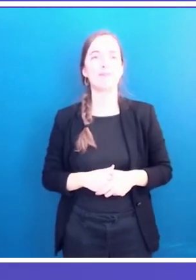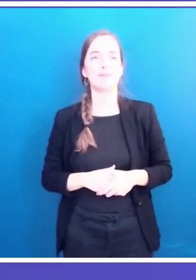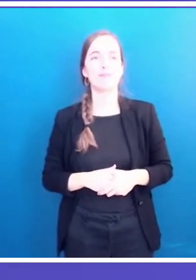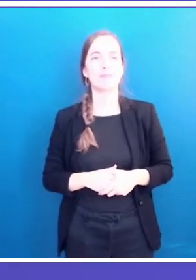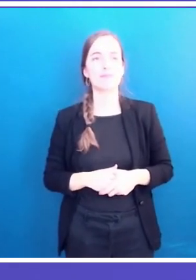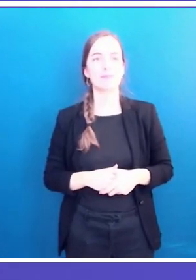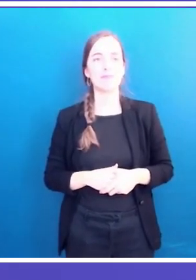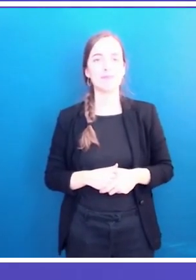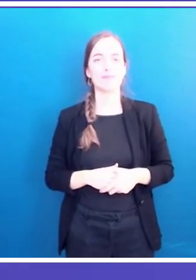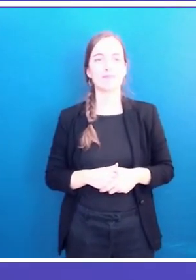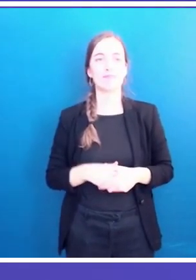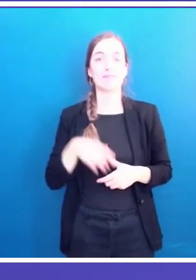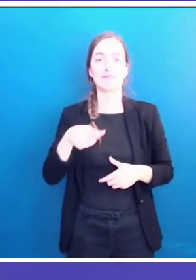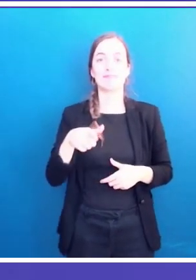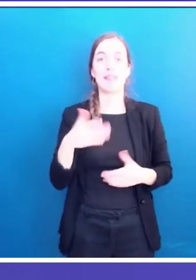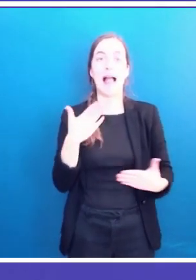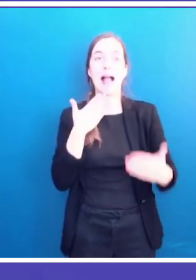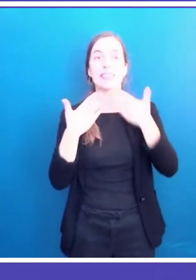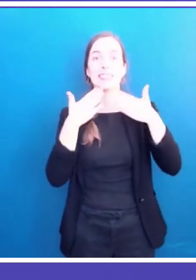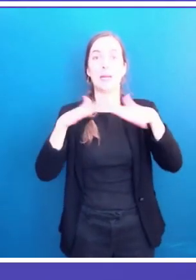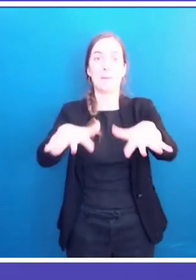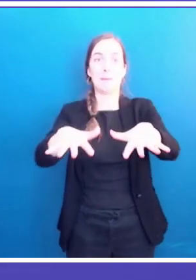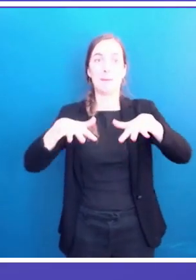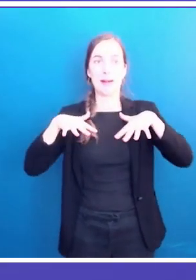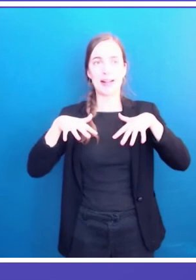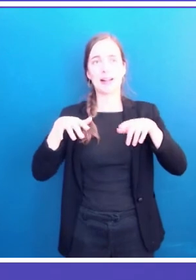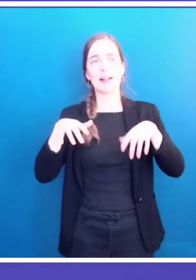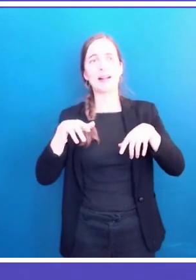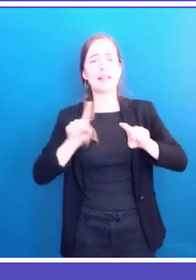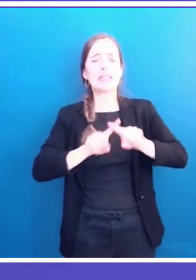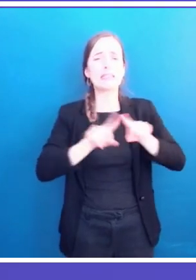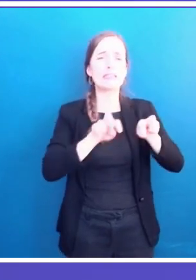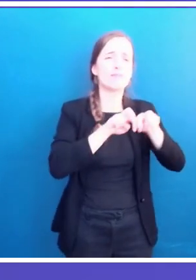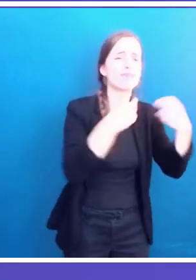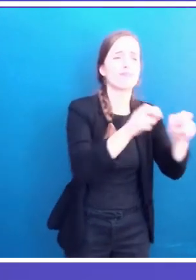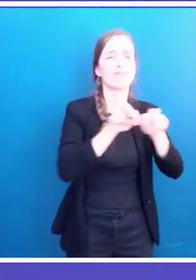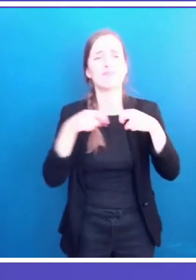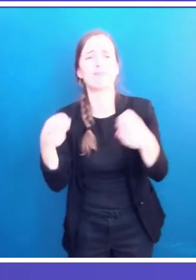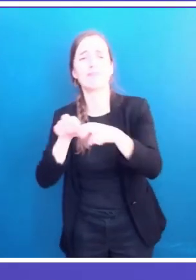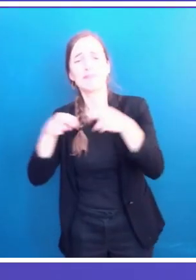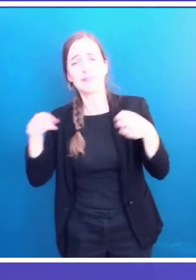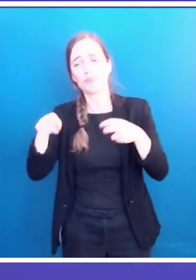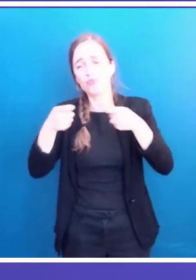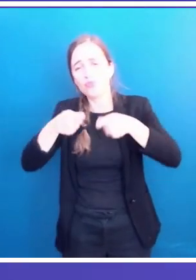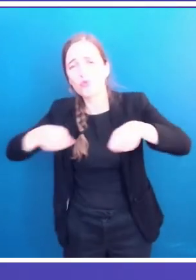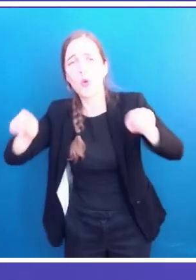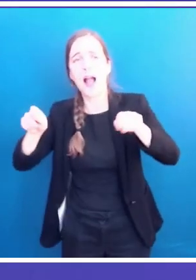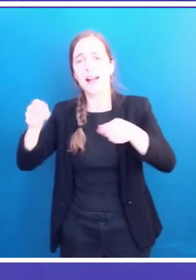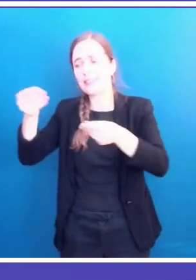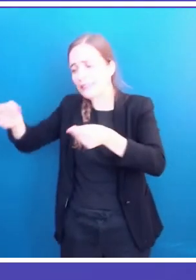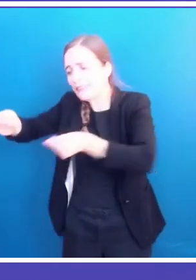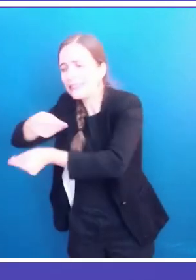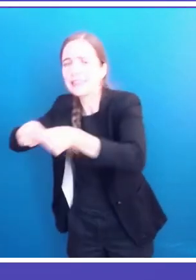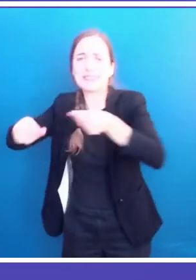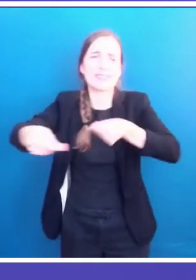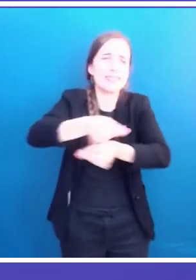حتى العاملات المنزليات، نحن نعمل مع العديد من الأحياء، نقوم بإنشاء